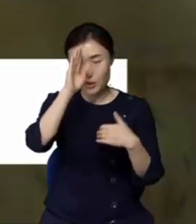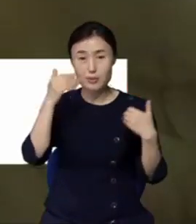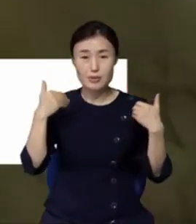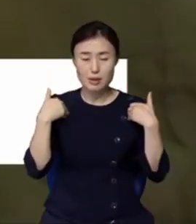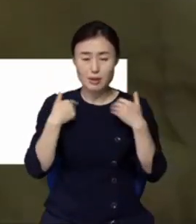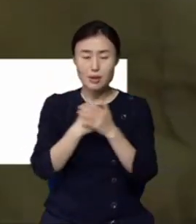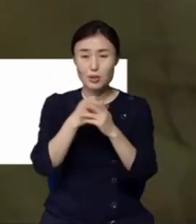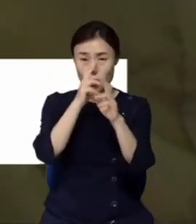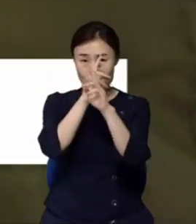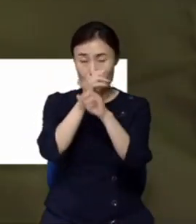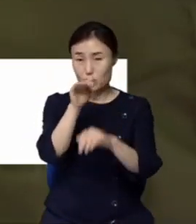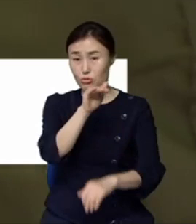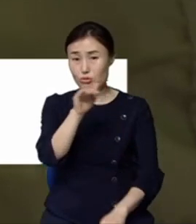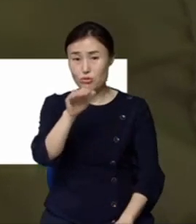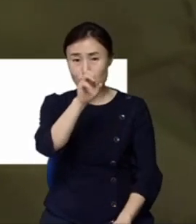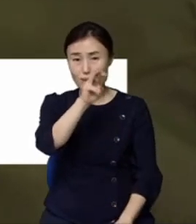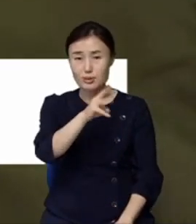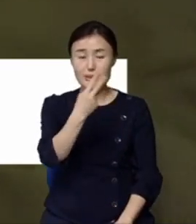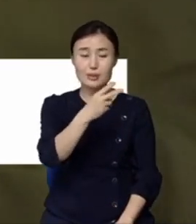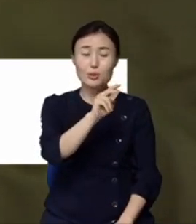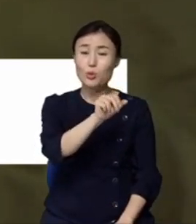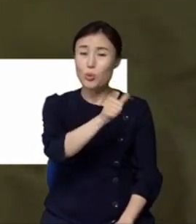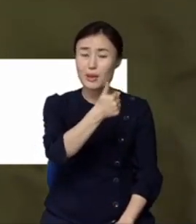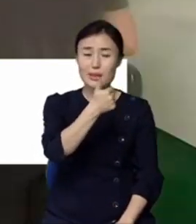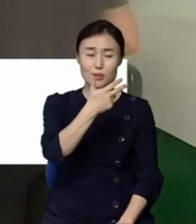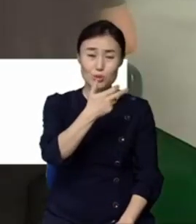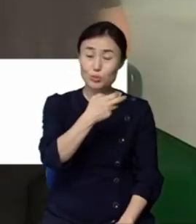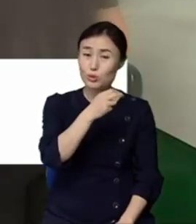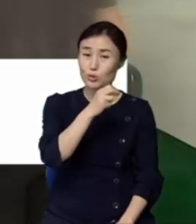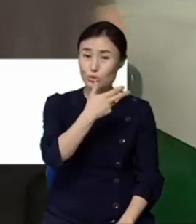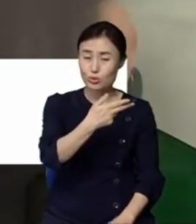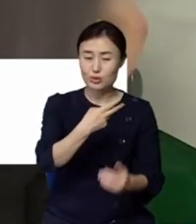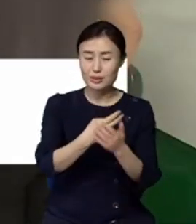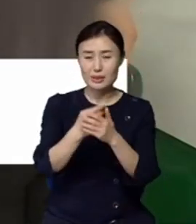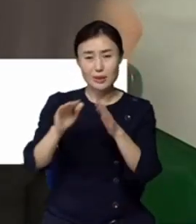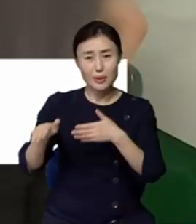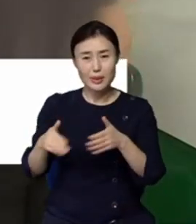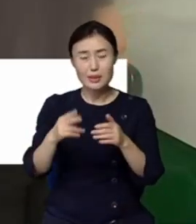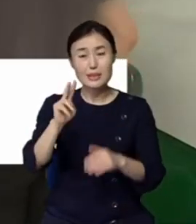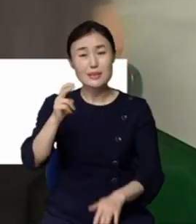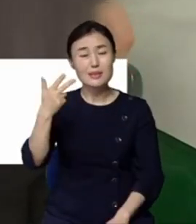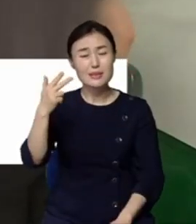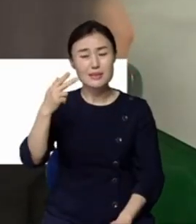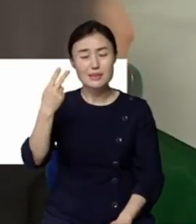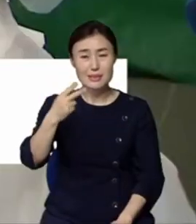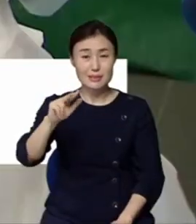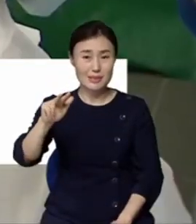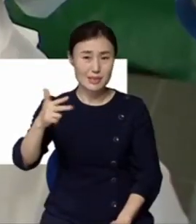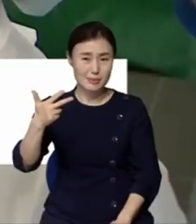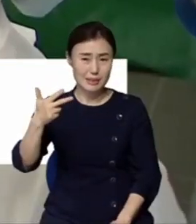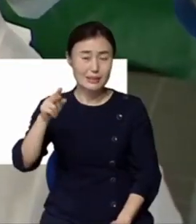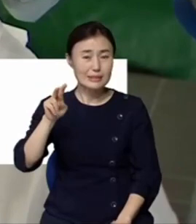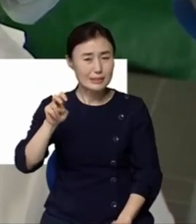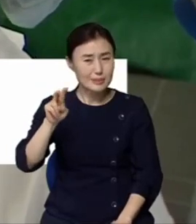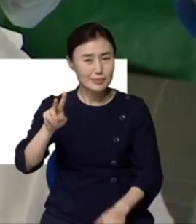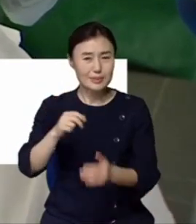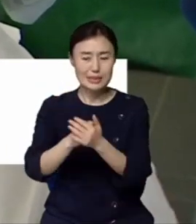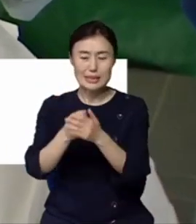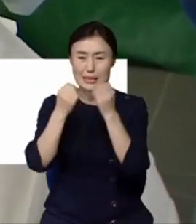오늘 0시 기준 광주에서 2,532명, 전남에서 2,744명이 신규 감염되면서